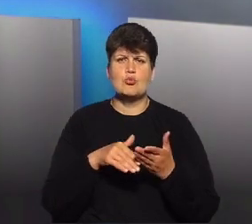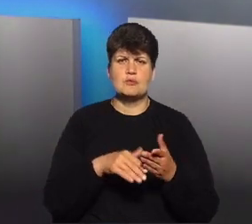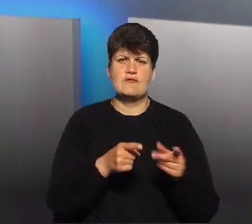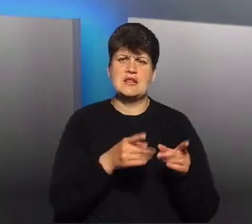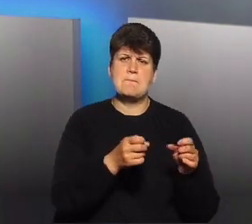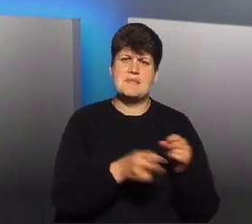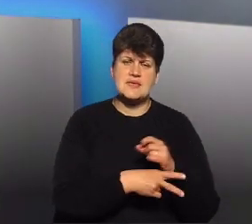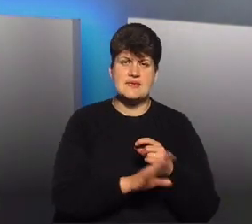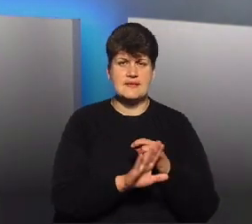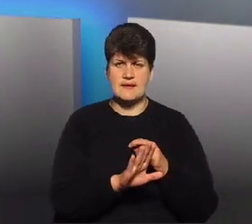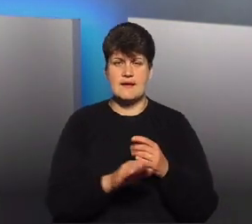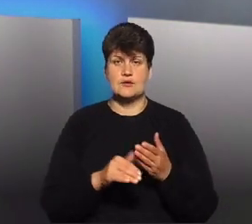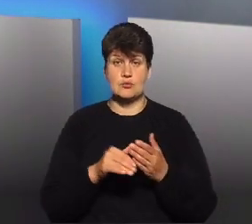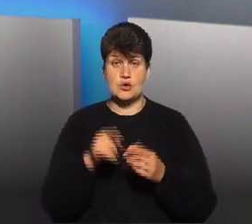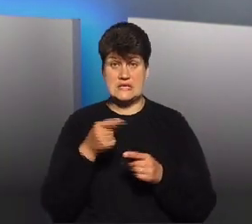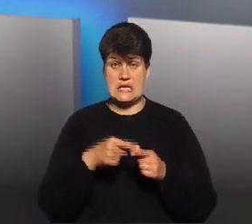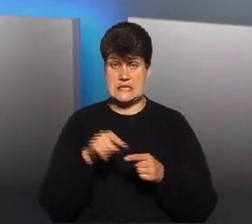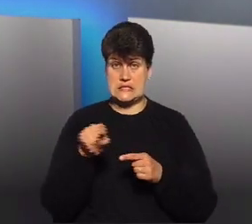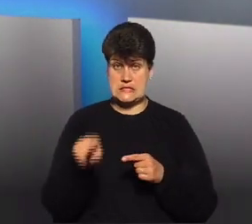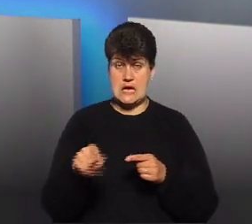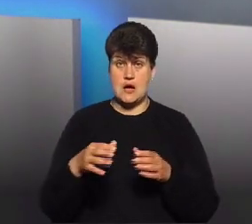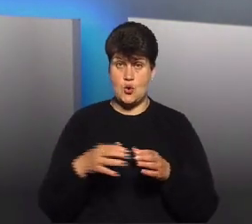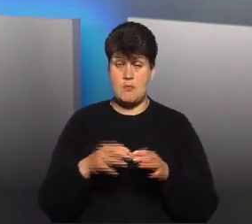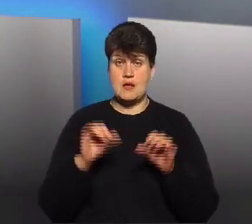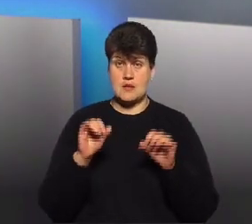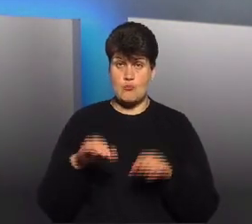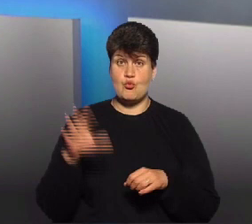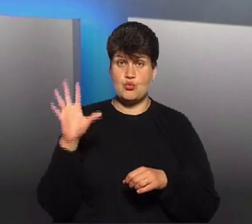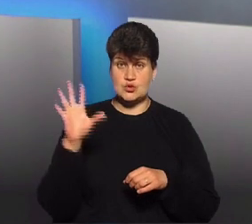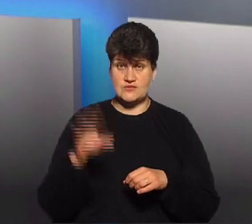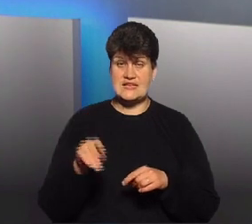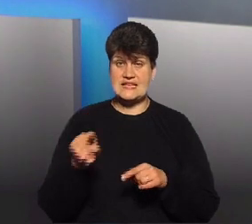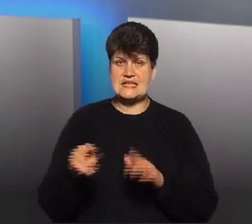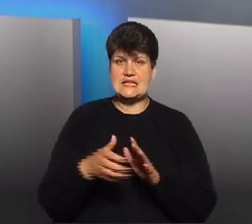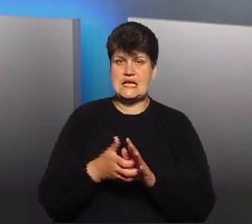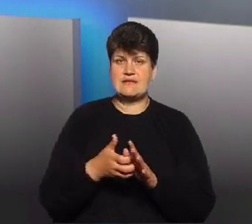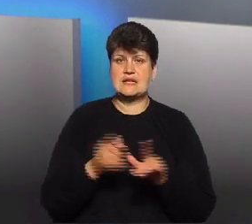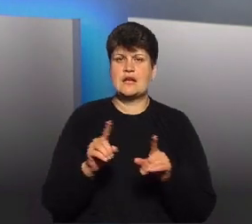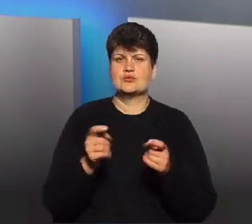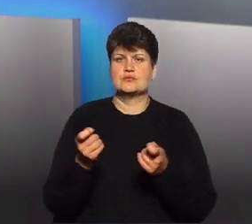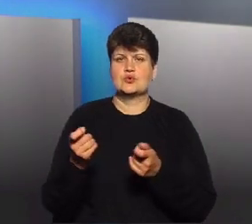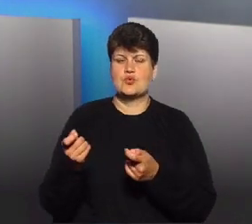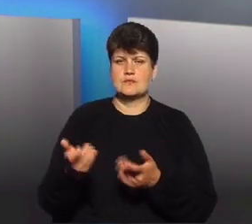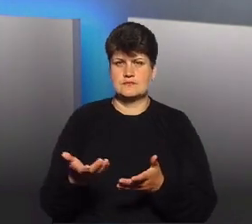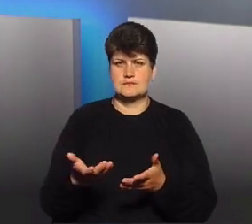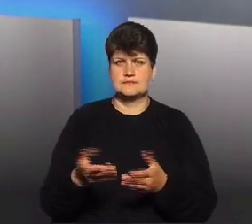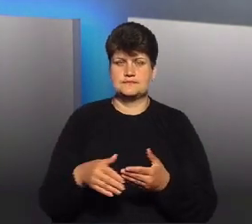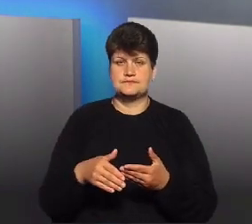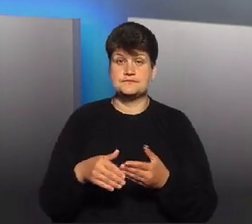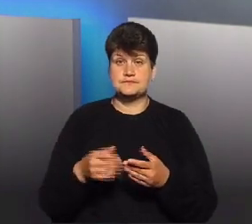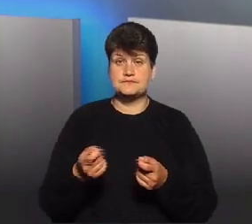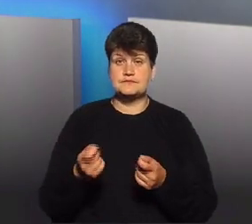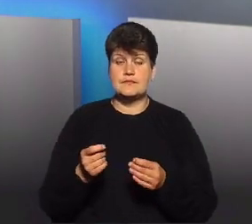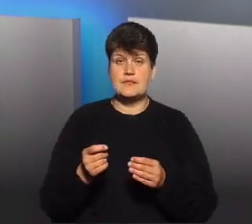що от ця громада може все, їй тільки бракує чогось, якоїсь одної деталі невеличкої, щоб скласти цей